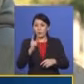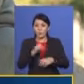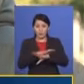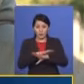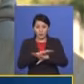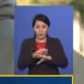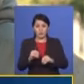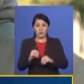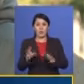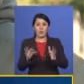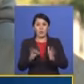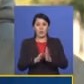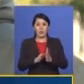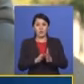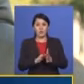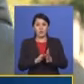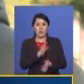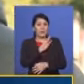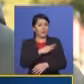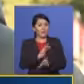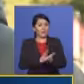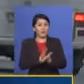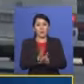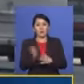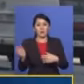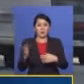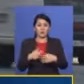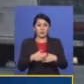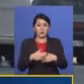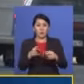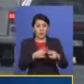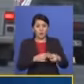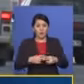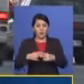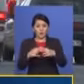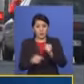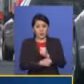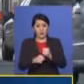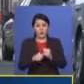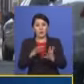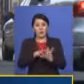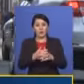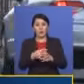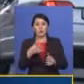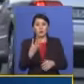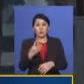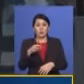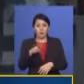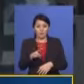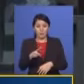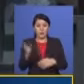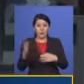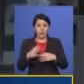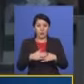жете алады. Біздің мақсатымыз тиімсіз бағыттарды алып тастау. Сапаржай және Жұмысшы кенті бағытында жүретін 4М қоғамдық көлігі де қысқартылмақ.